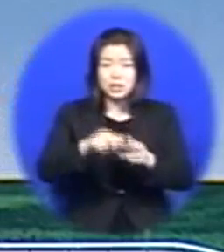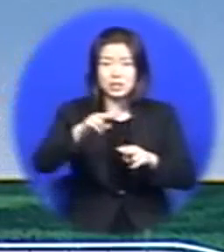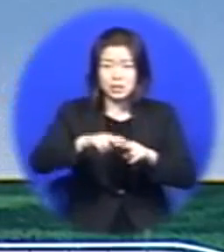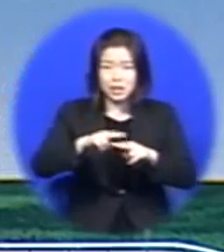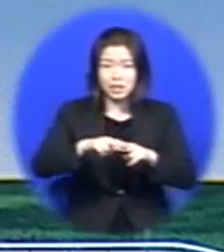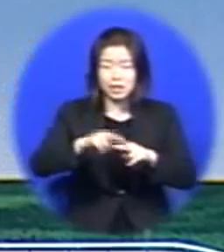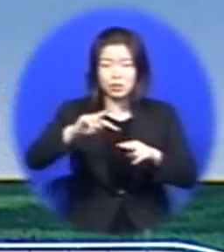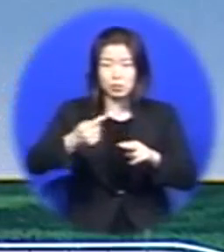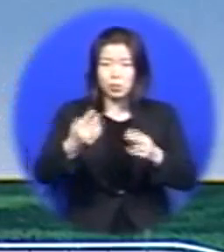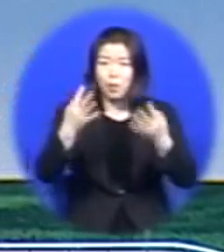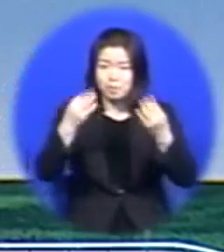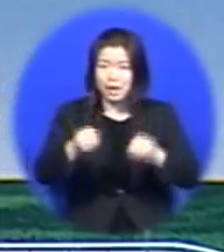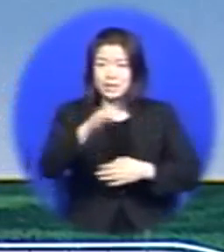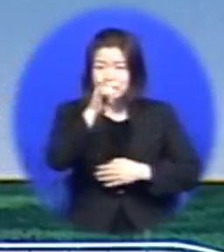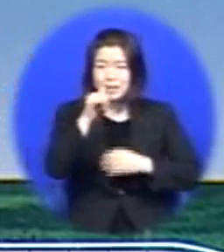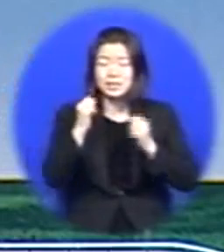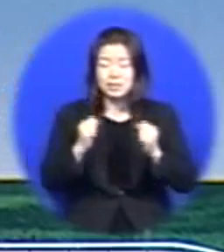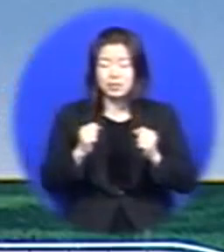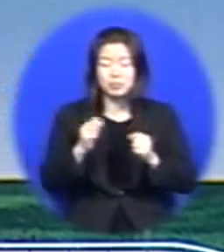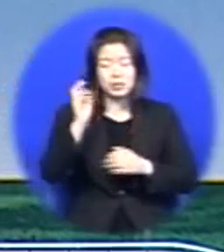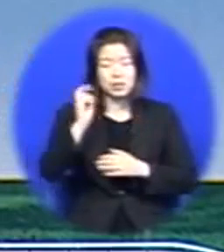자리에도 굉장히 많으실 겁니다.